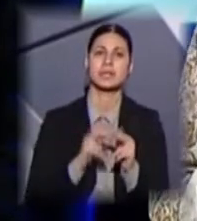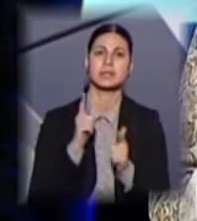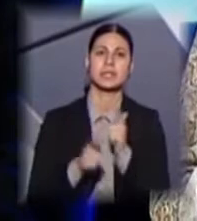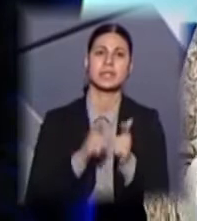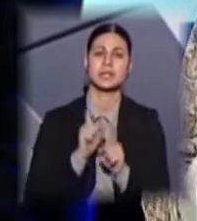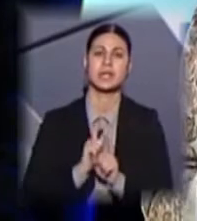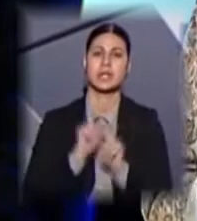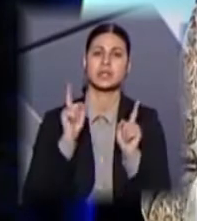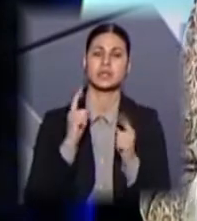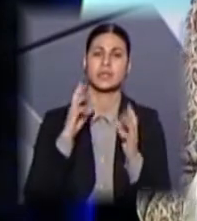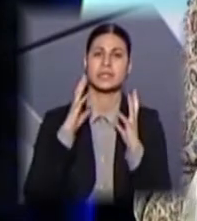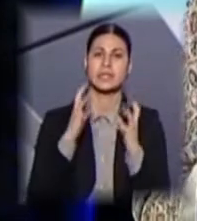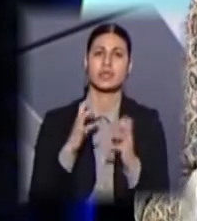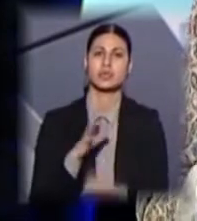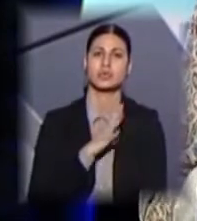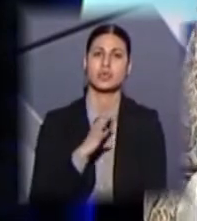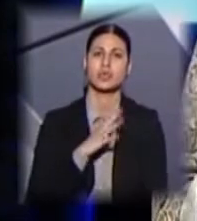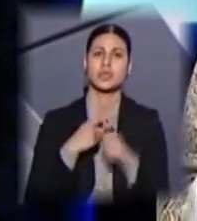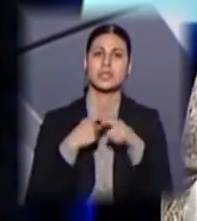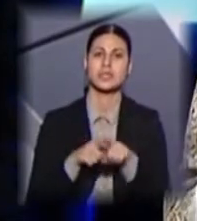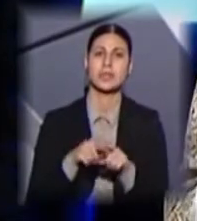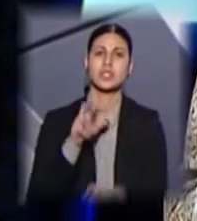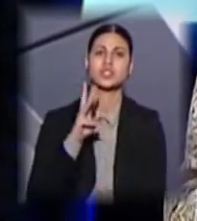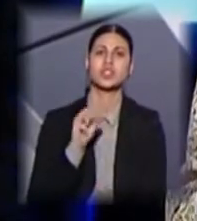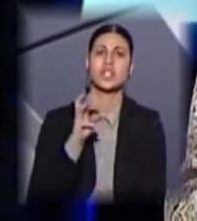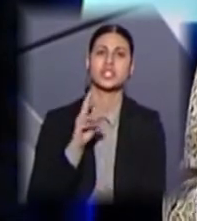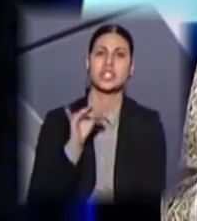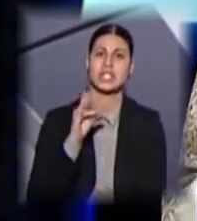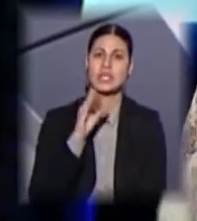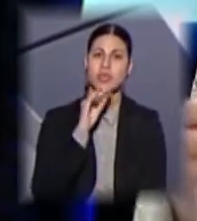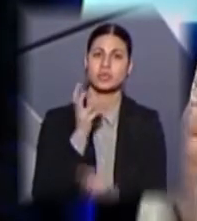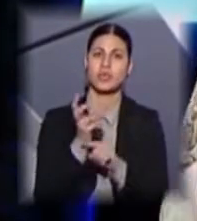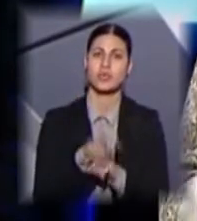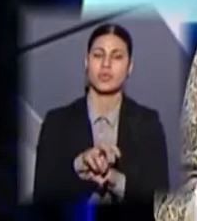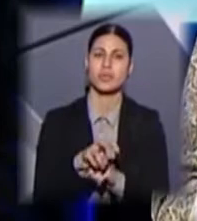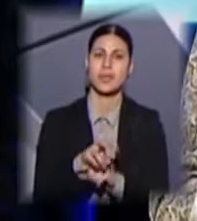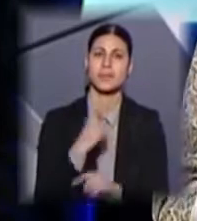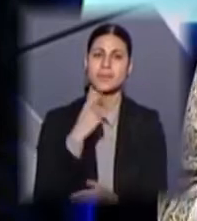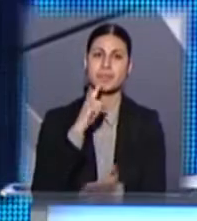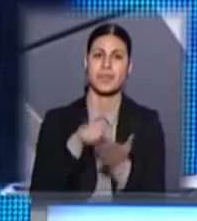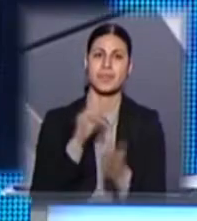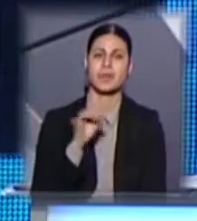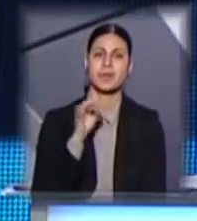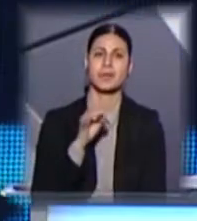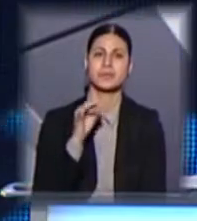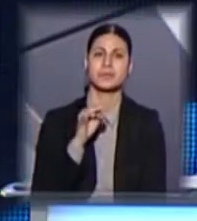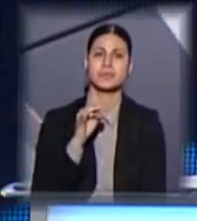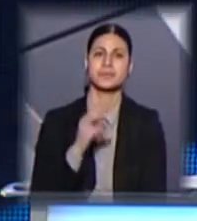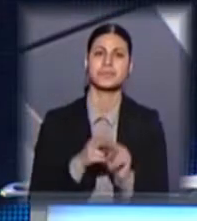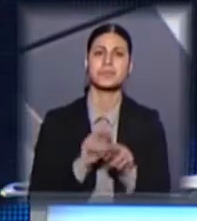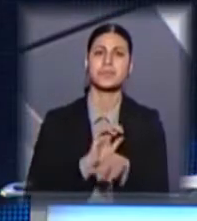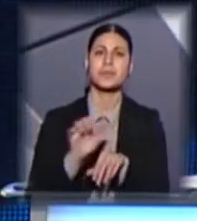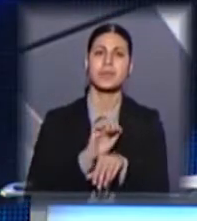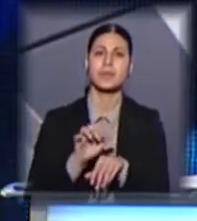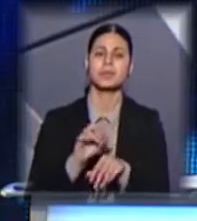განსაკუთრებით სერიოზული გახდა სისტემაში დიმიტრი შაშკინის მოსვლის შემდეგ, იმიტომ რომ თუმცა ერთი კითხვა უნდა ჩავსვა აუცილებლად, ეს